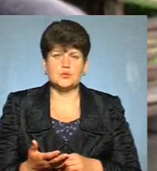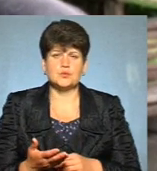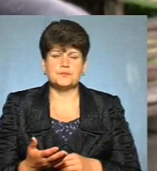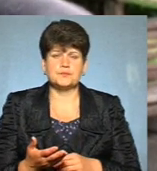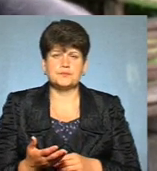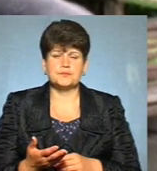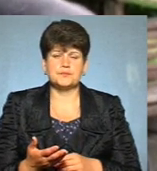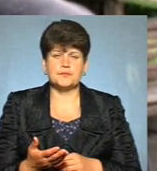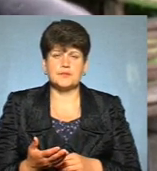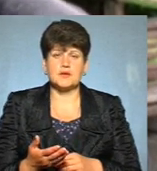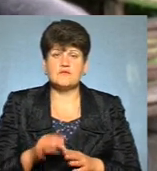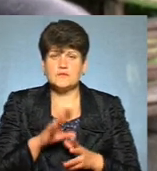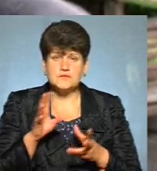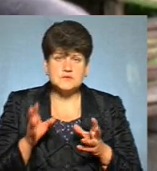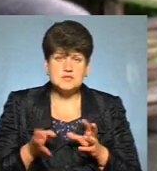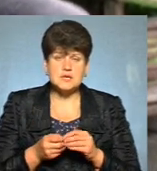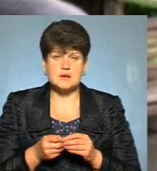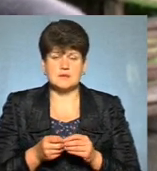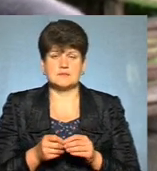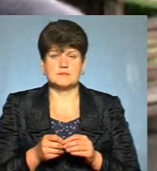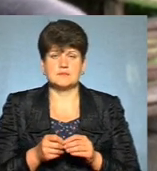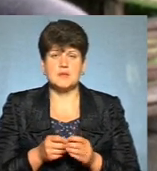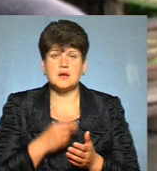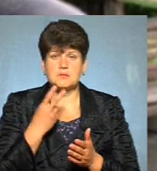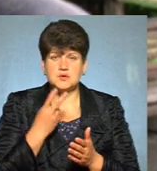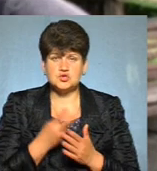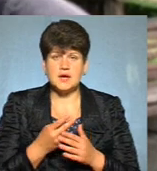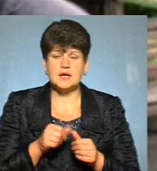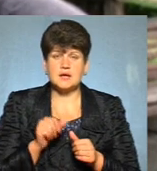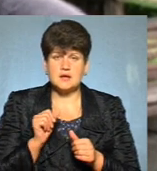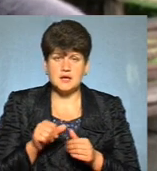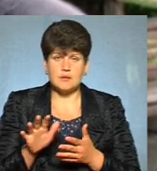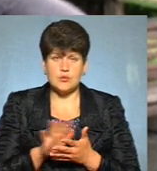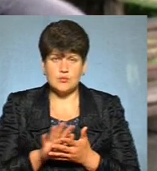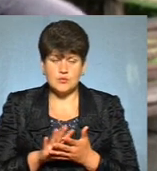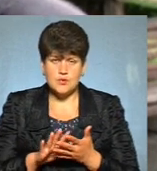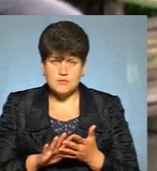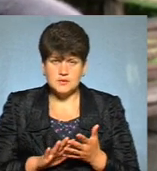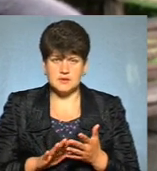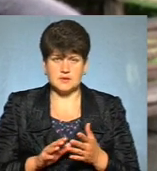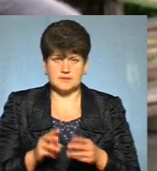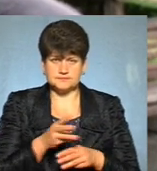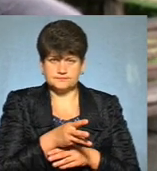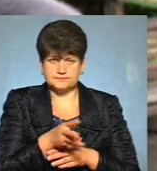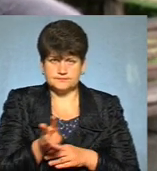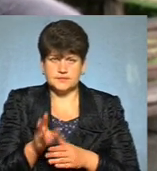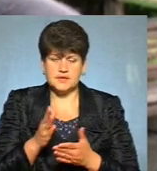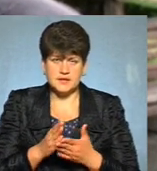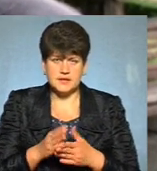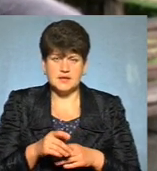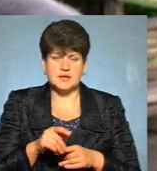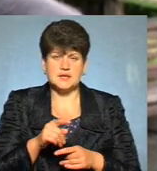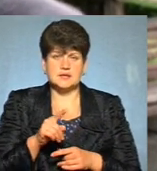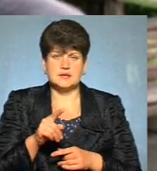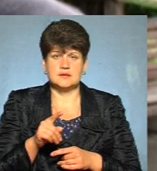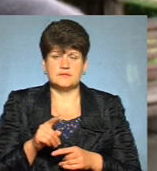Значить, взагалі, от процедура передбачає, що окрім оброблення, потім йде ще контрольний замір по цих кліщах,